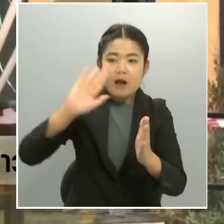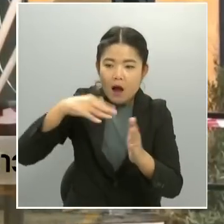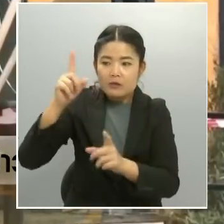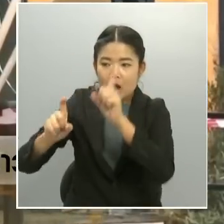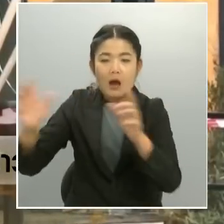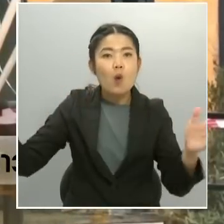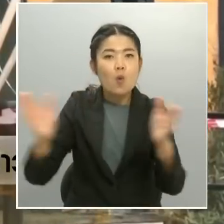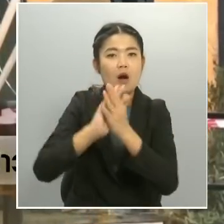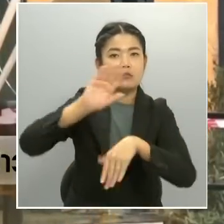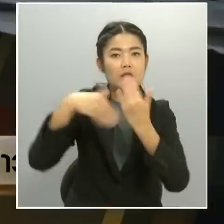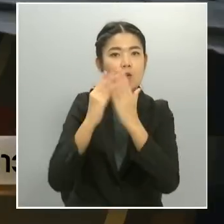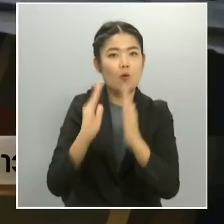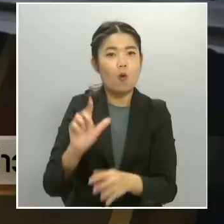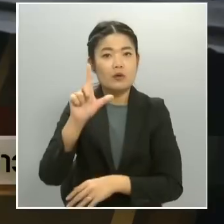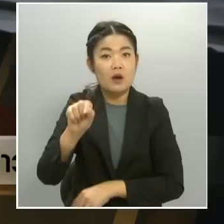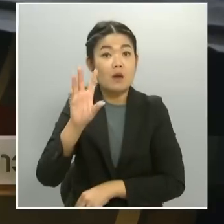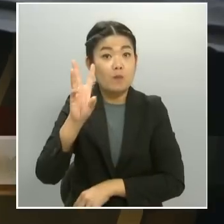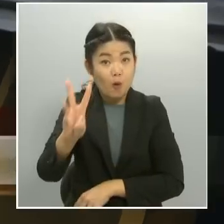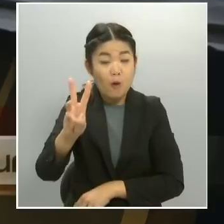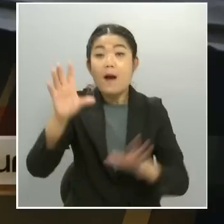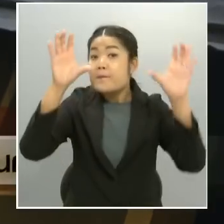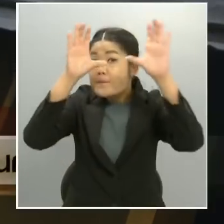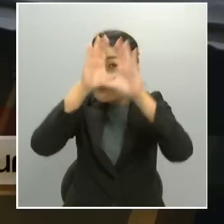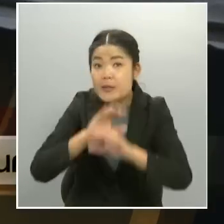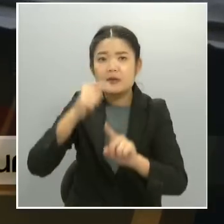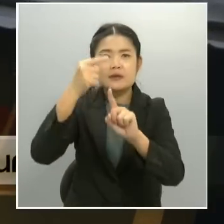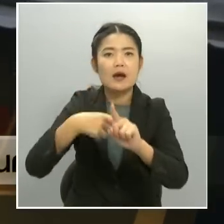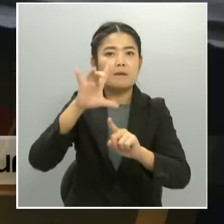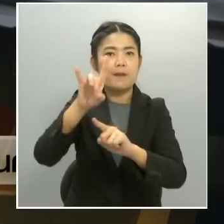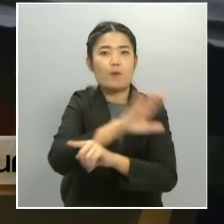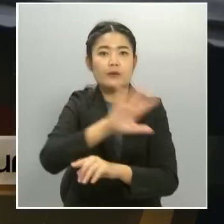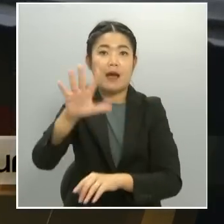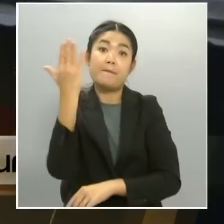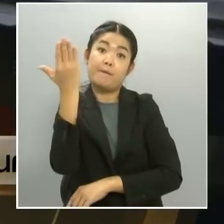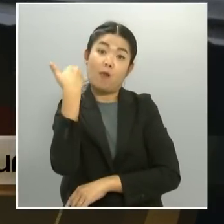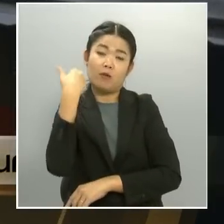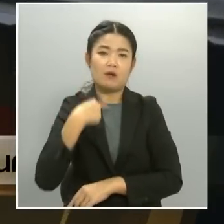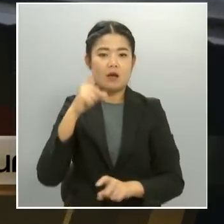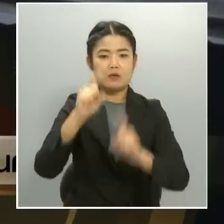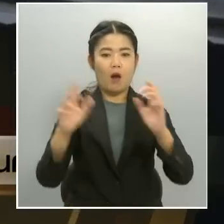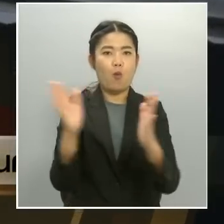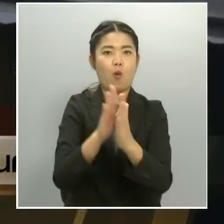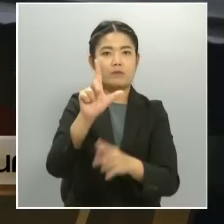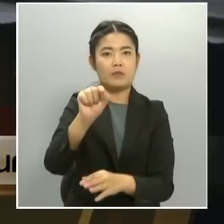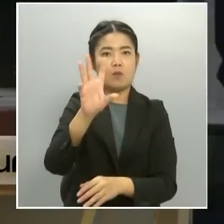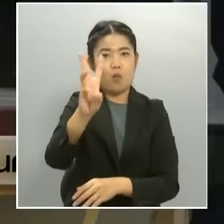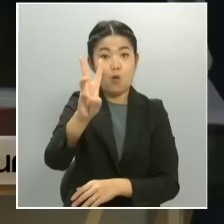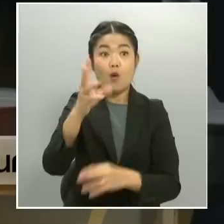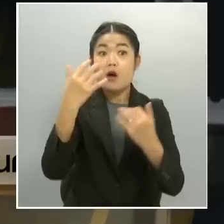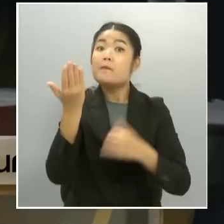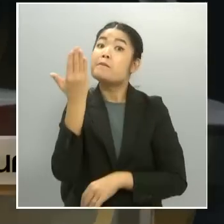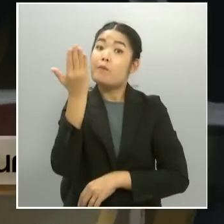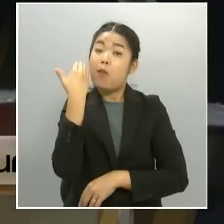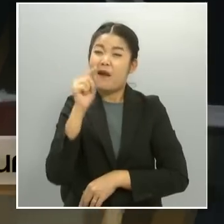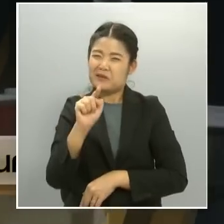งสิ้นเนี่ย26คนด้วยกันกลางดึก5สิงหาคมที่ผ่านมา26ชีวิตเมื่อวานนี้ก็ร้อน